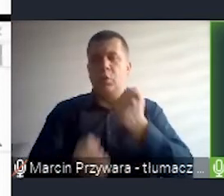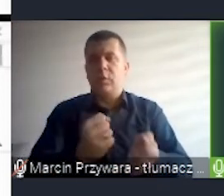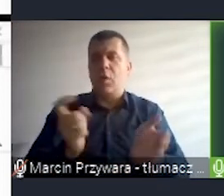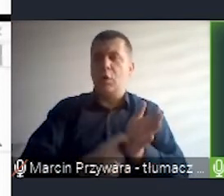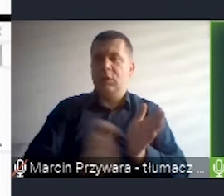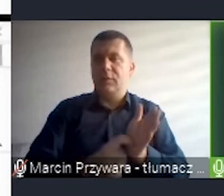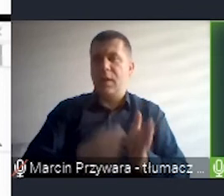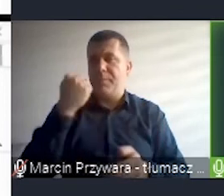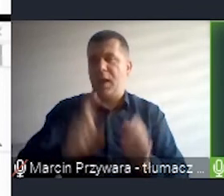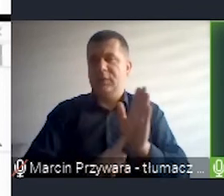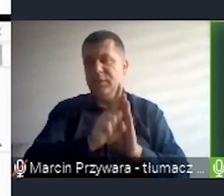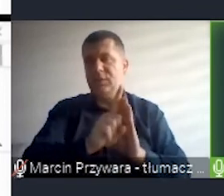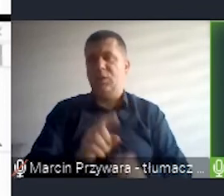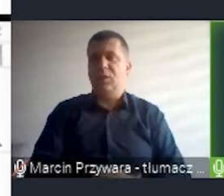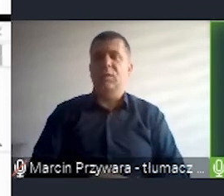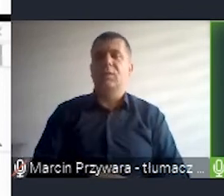oczekiwań bardzo wysoko,